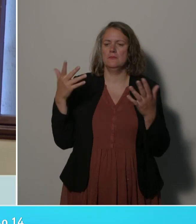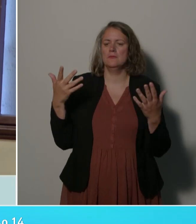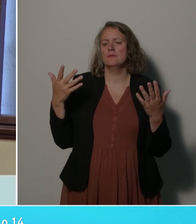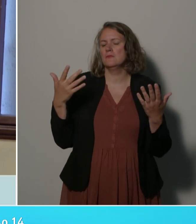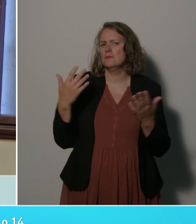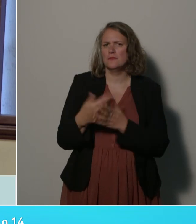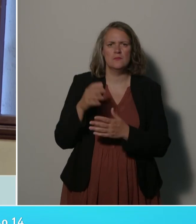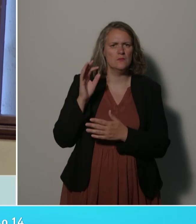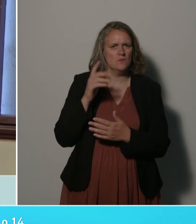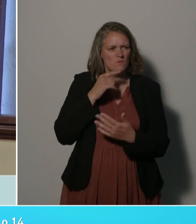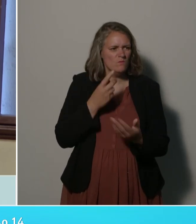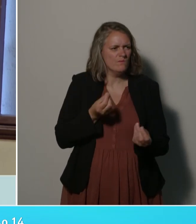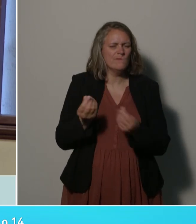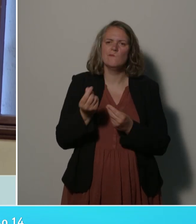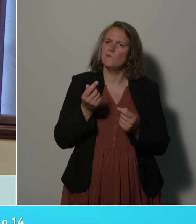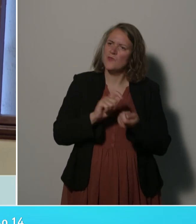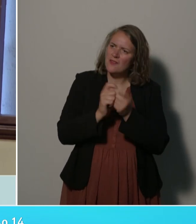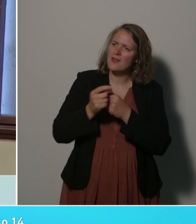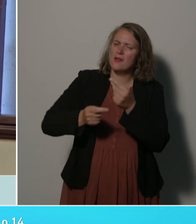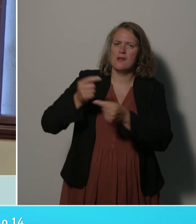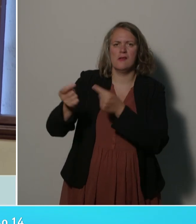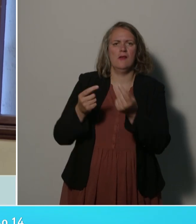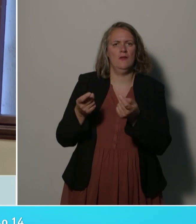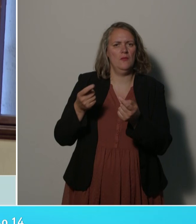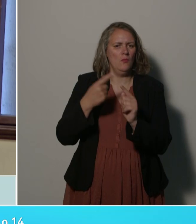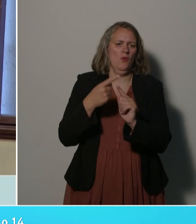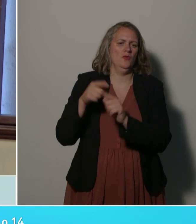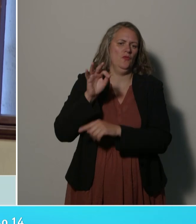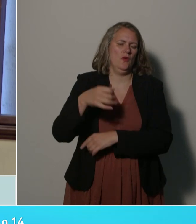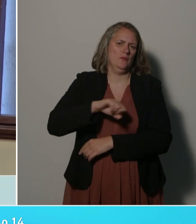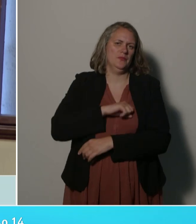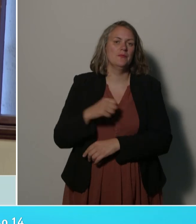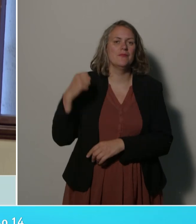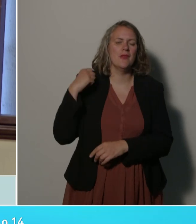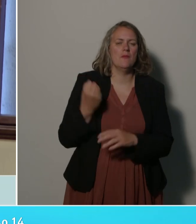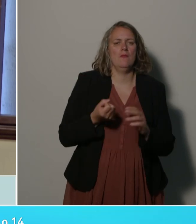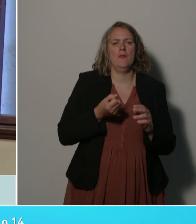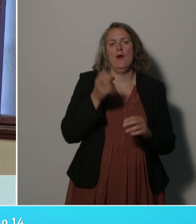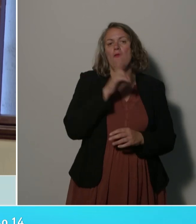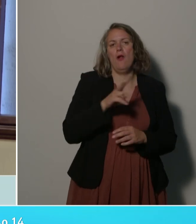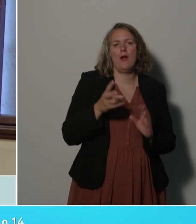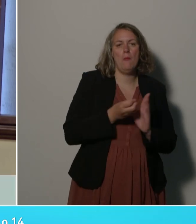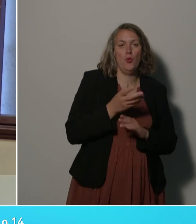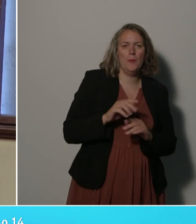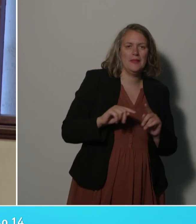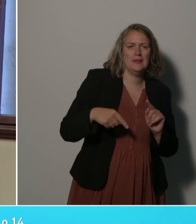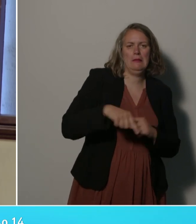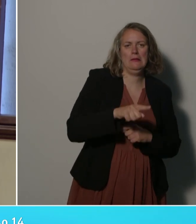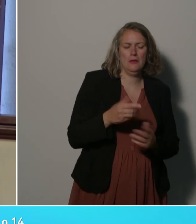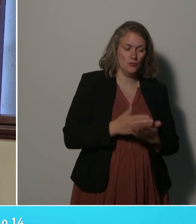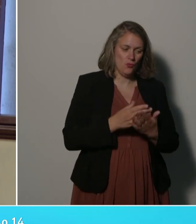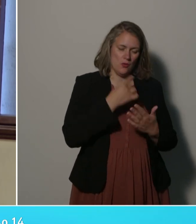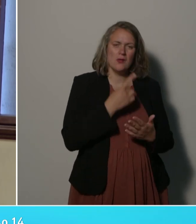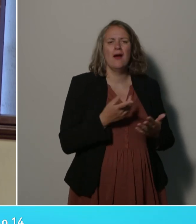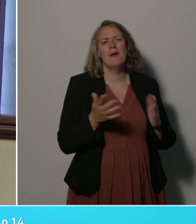gut, wenn dort Entwicklung und Veränderung auch stattfindet. Der Volker Blumentritt hat es ja auch ein Stück weit schon dargestellt. Natürlich trifft das